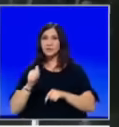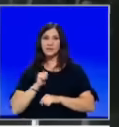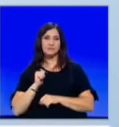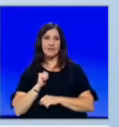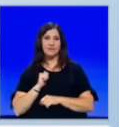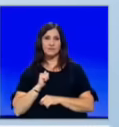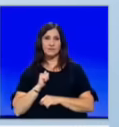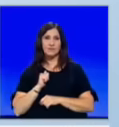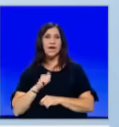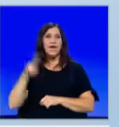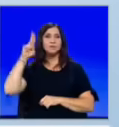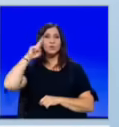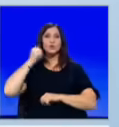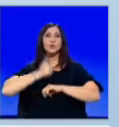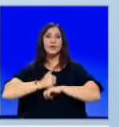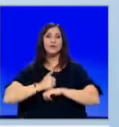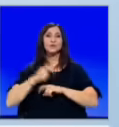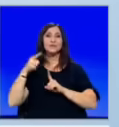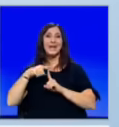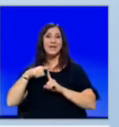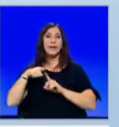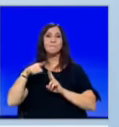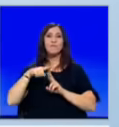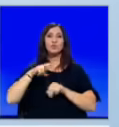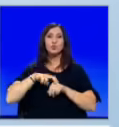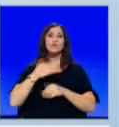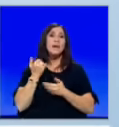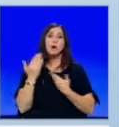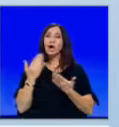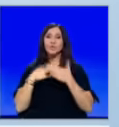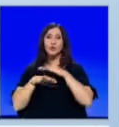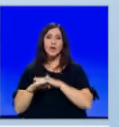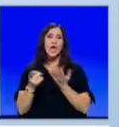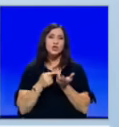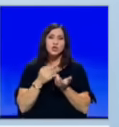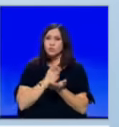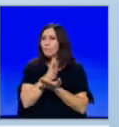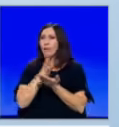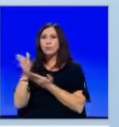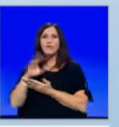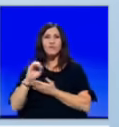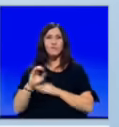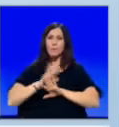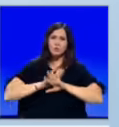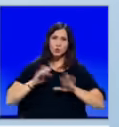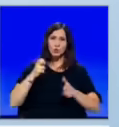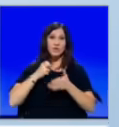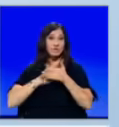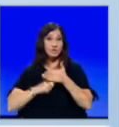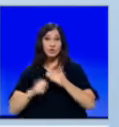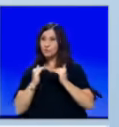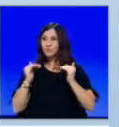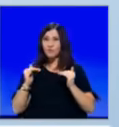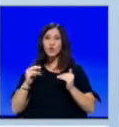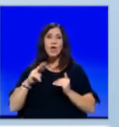спазват. Изпълнителният директор на Телеграм Павел Дуров няма какво да крие и често пътува в Европа. Абсурдно е да се твърди, че